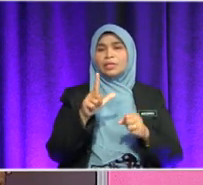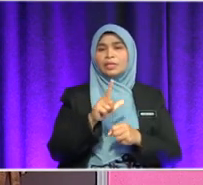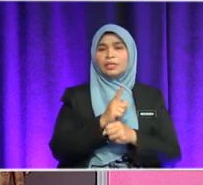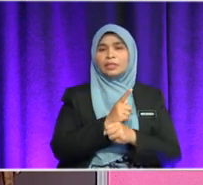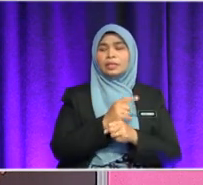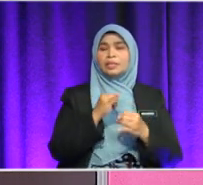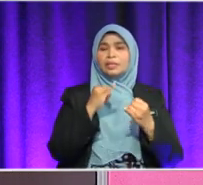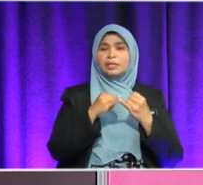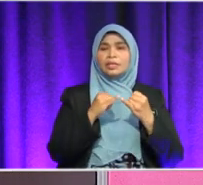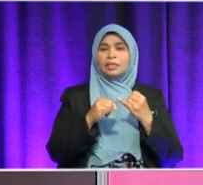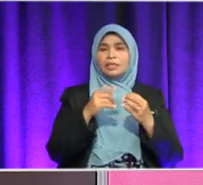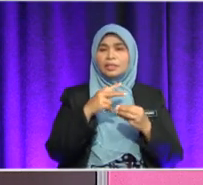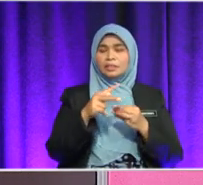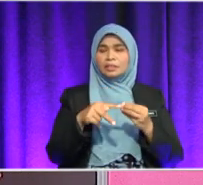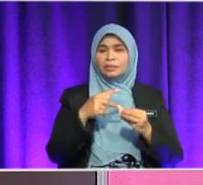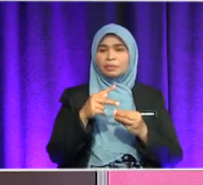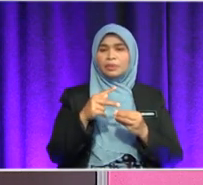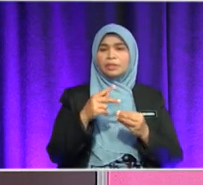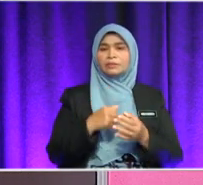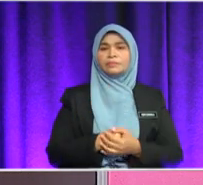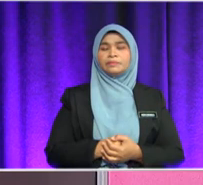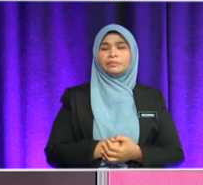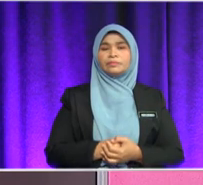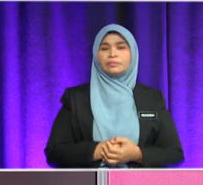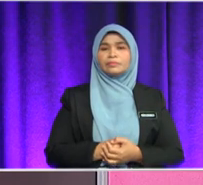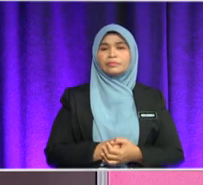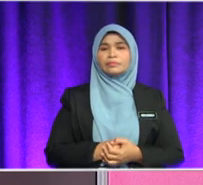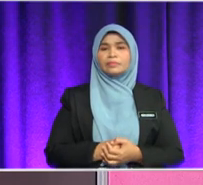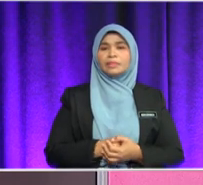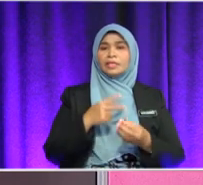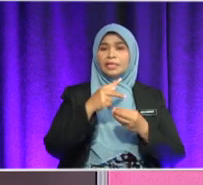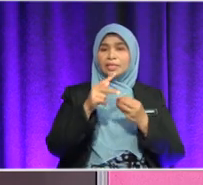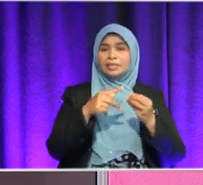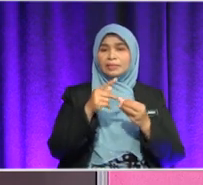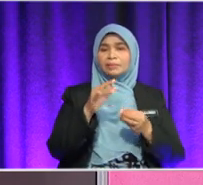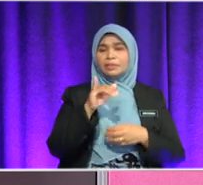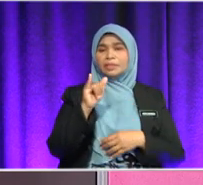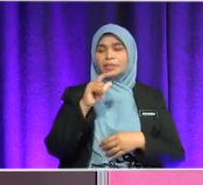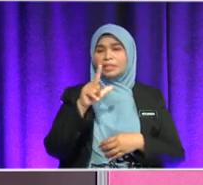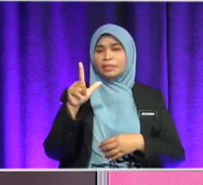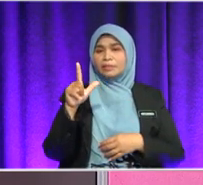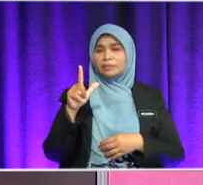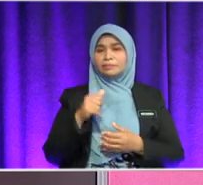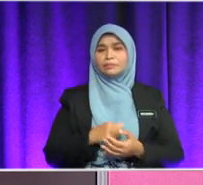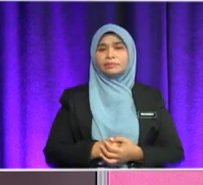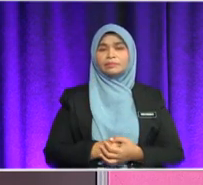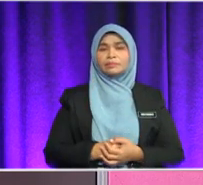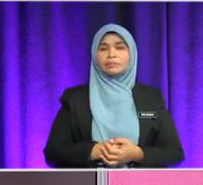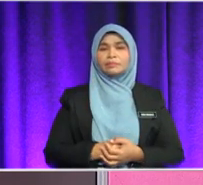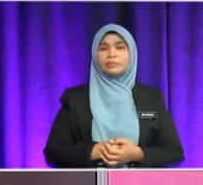dia kesimpulan kesimpulannya Apalagi selain perkataan kesimpulannya Kita boleh gunakan